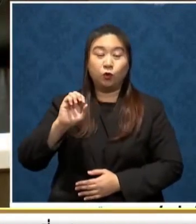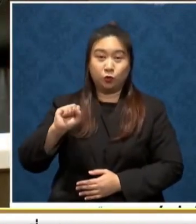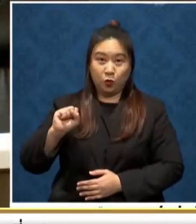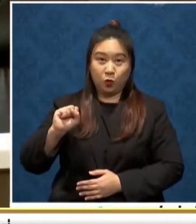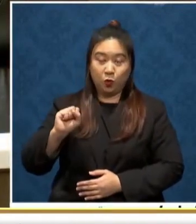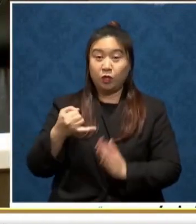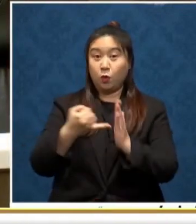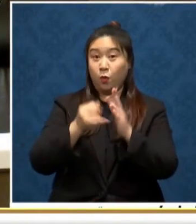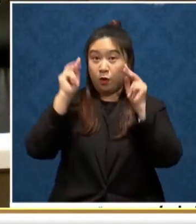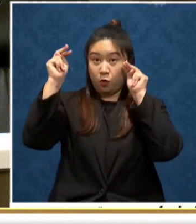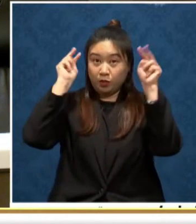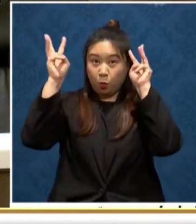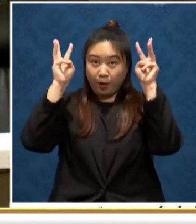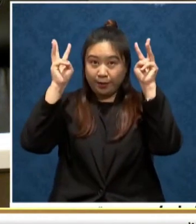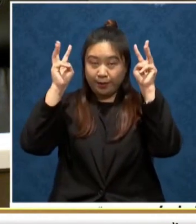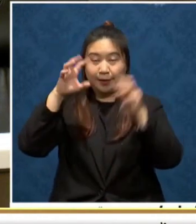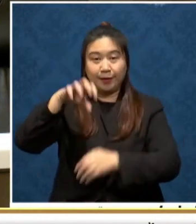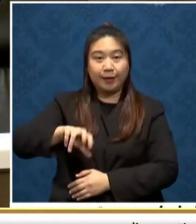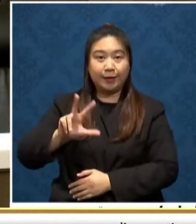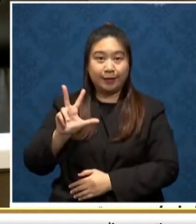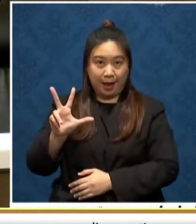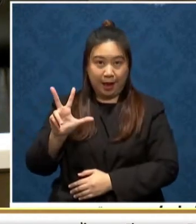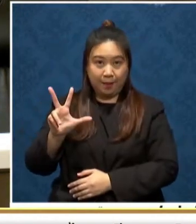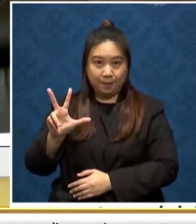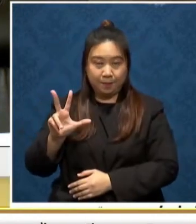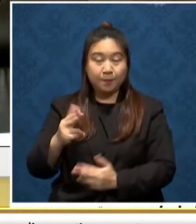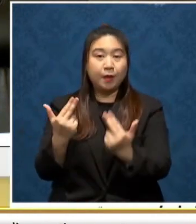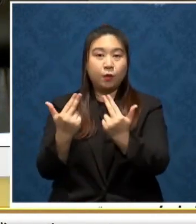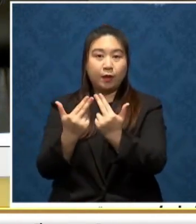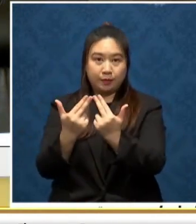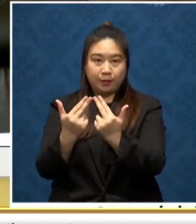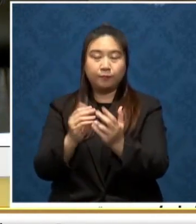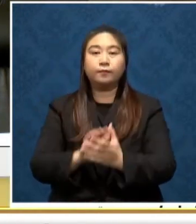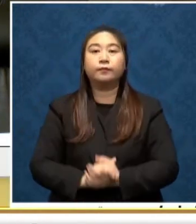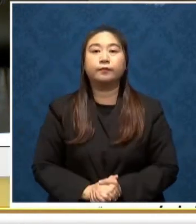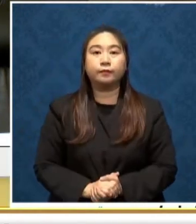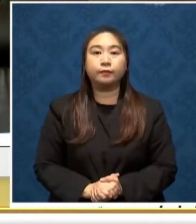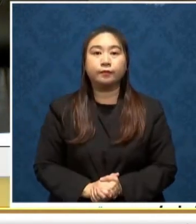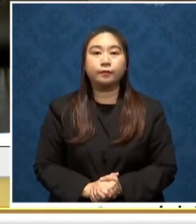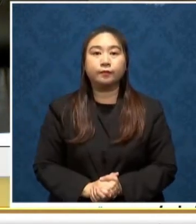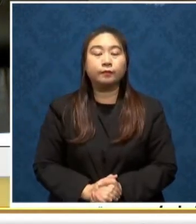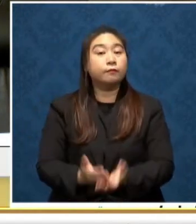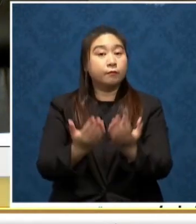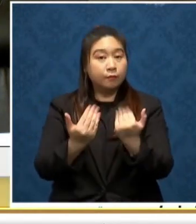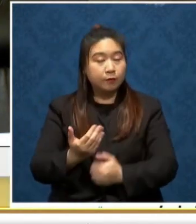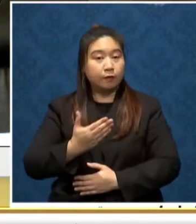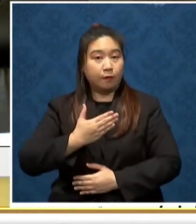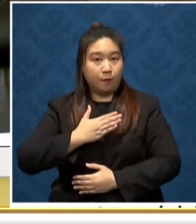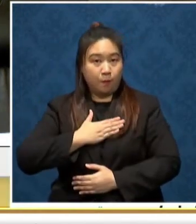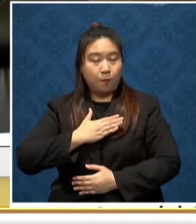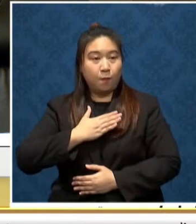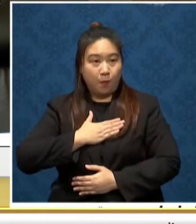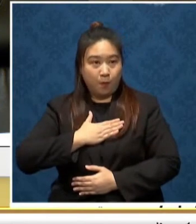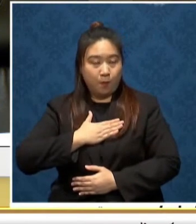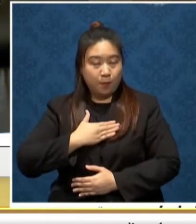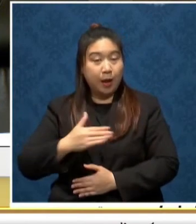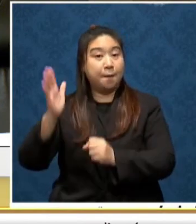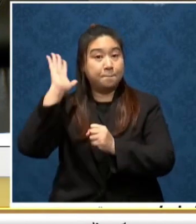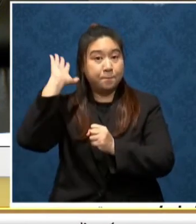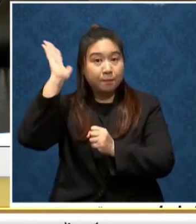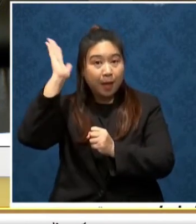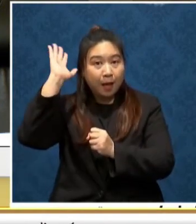จังหวัดนครสวรรค์เขต3พรรครวมไทยสร้างชาติครับก็ขออนุญาตอีกครั้งนึงที่ผมจะได้อภิปรายน